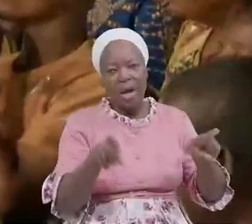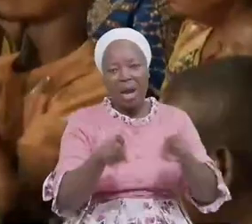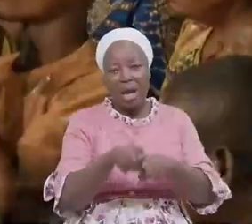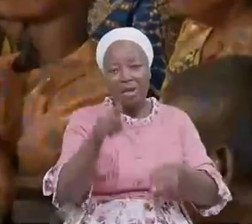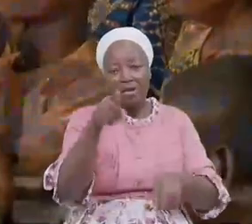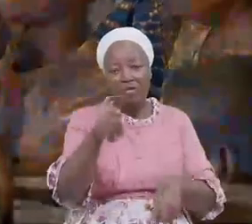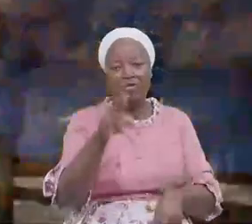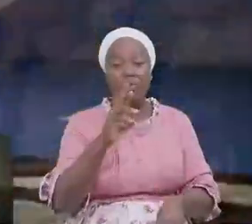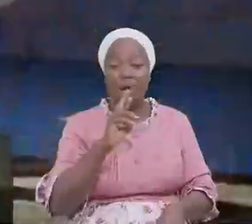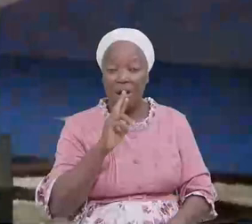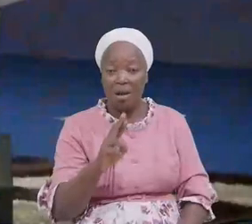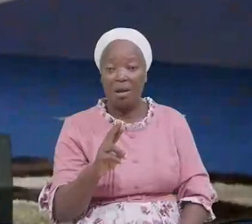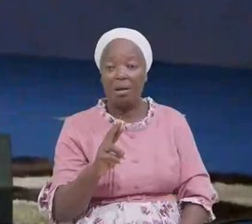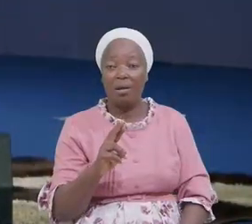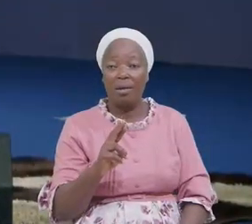tu es.